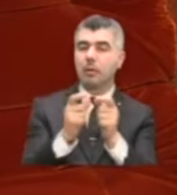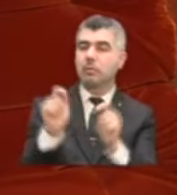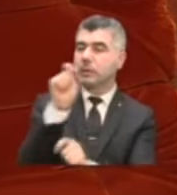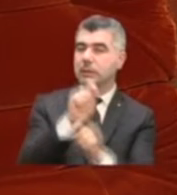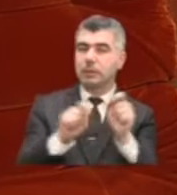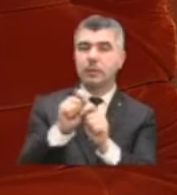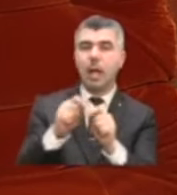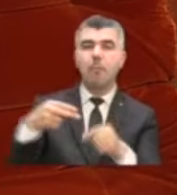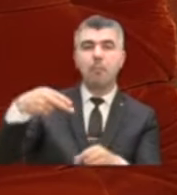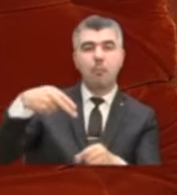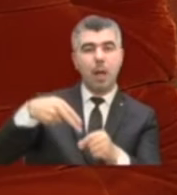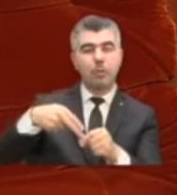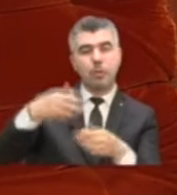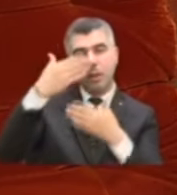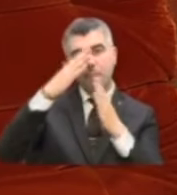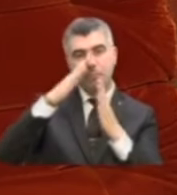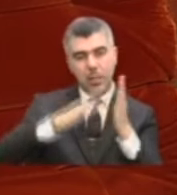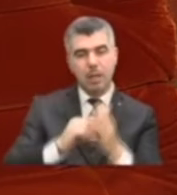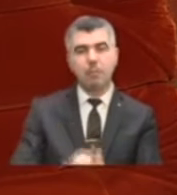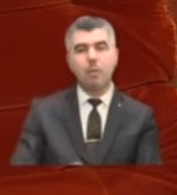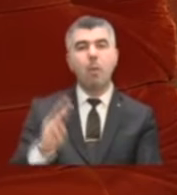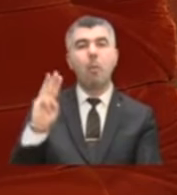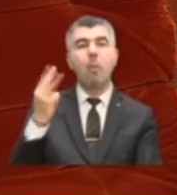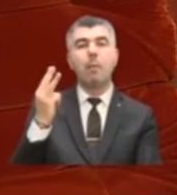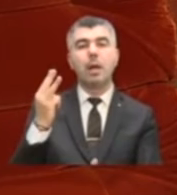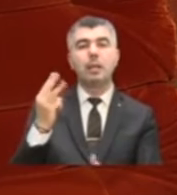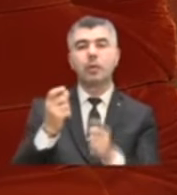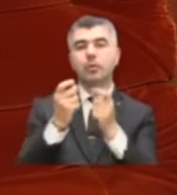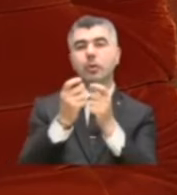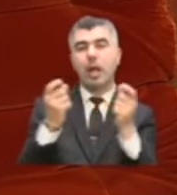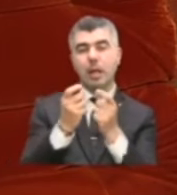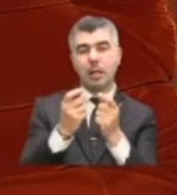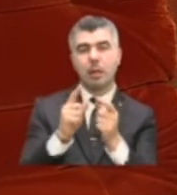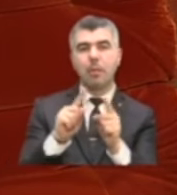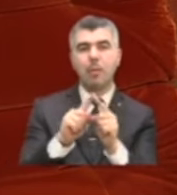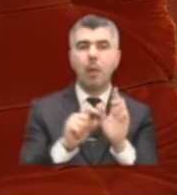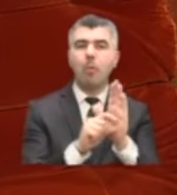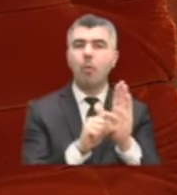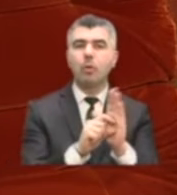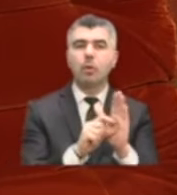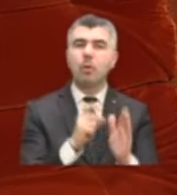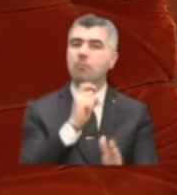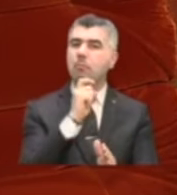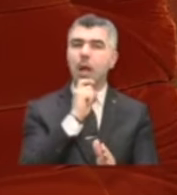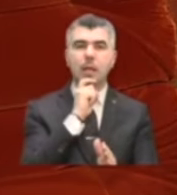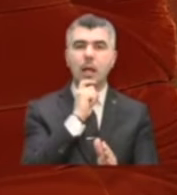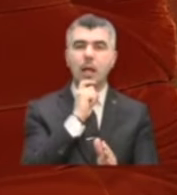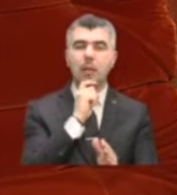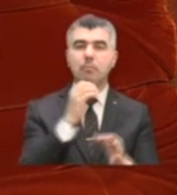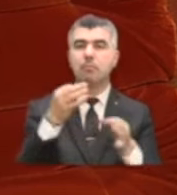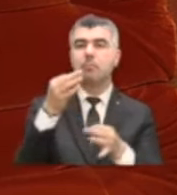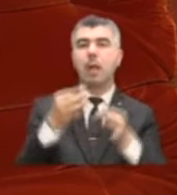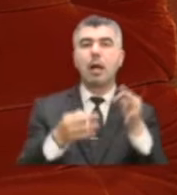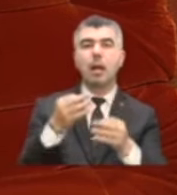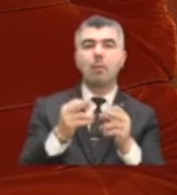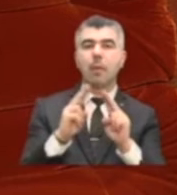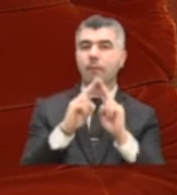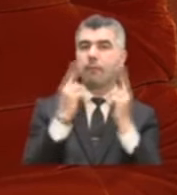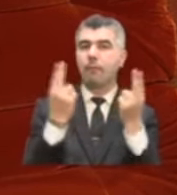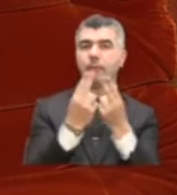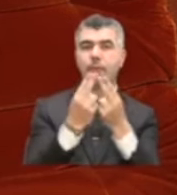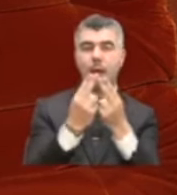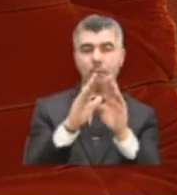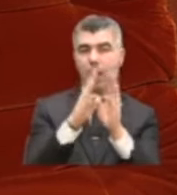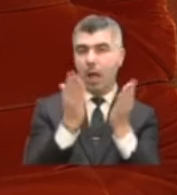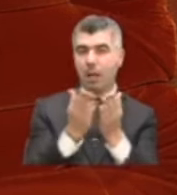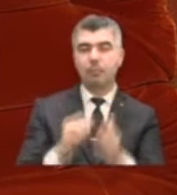البلاد. فطبعا على سامير ما كاينش جديد من غير ان الموضوع باقي مطروح في المحكمه الدوليه. وثانيا